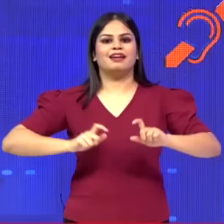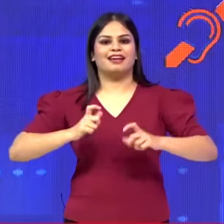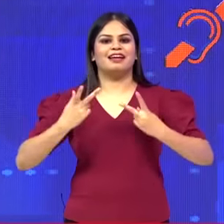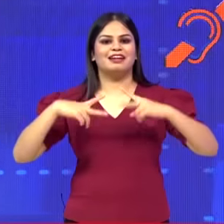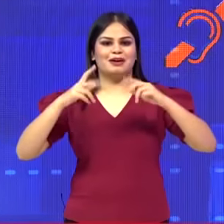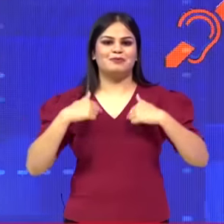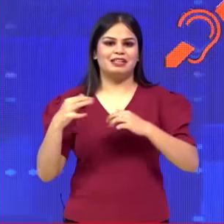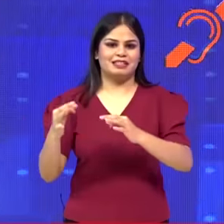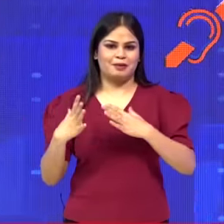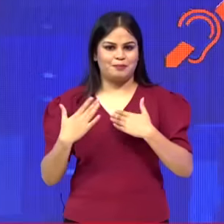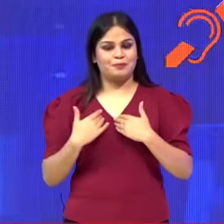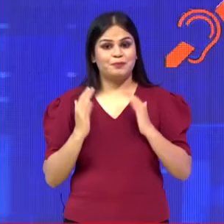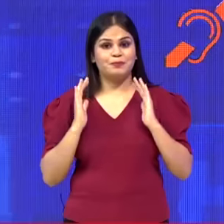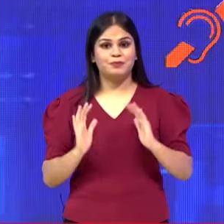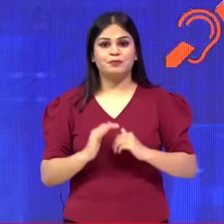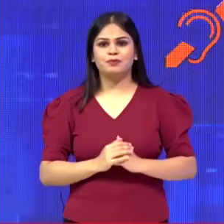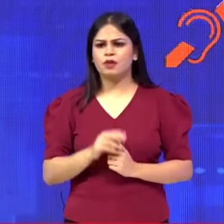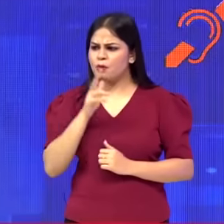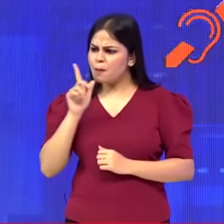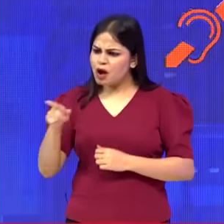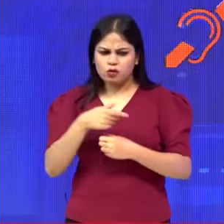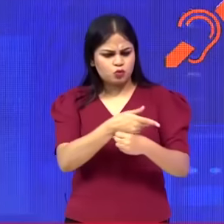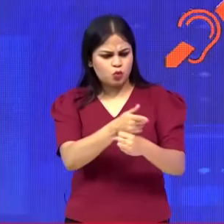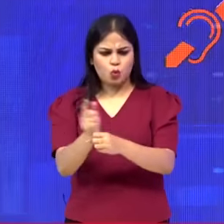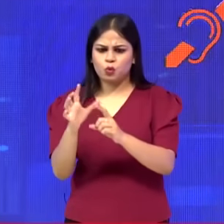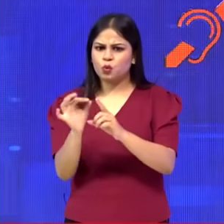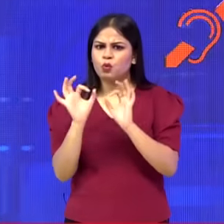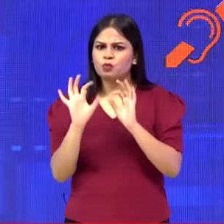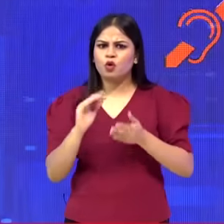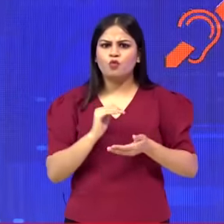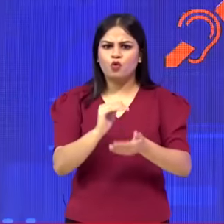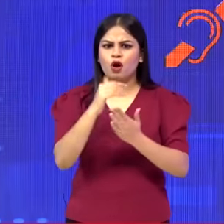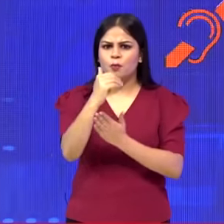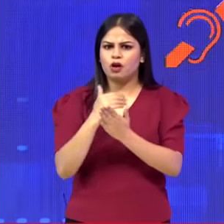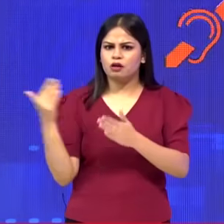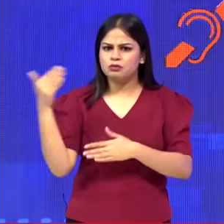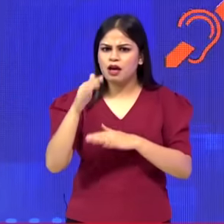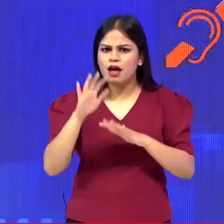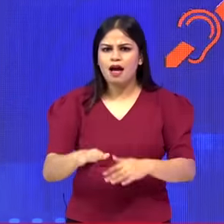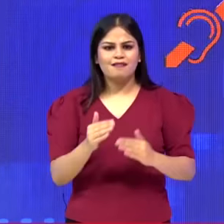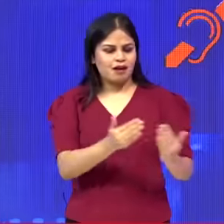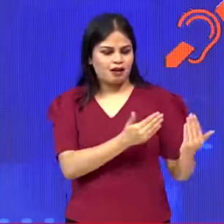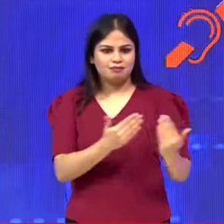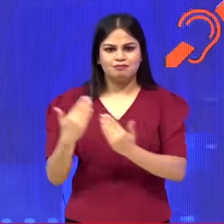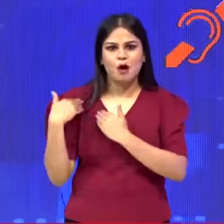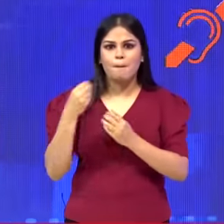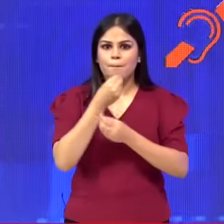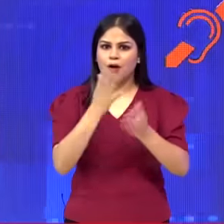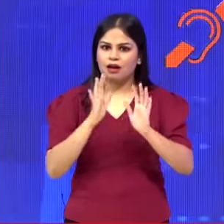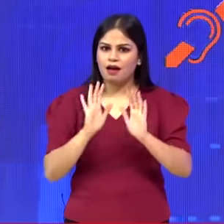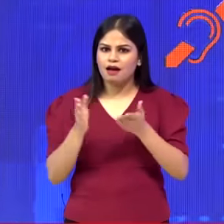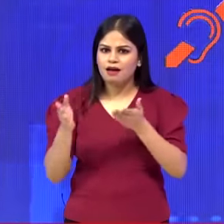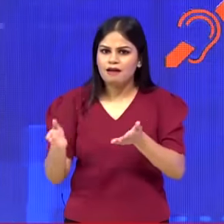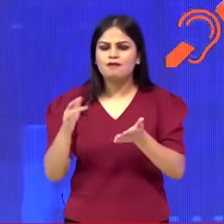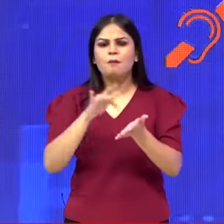केयरफुल. लेकिन आप शूटिंग भी कर रहे हैं, अवार्ड्स फंक्शन में जा रहे हैं, ईद की पार्टी भी कर रहे हैं, इफ्तार